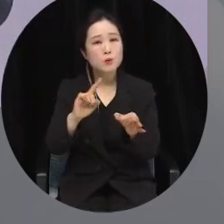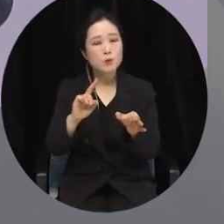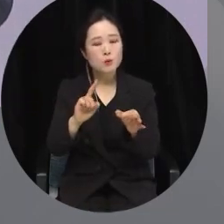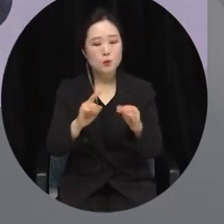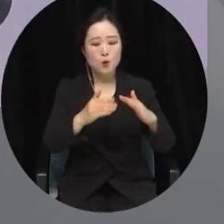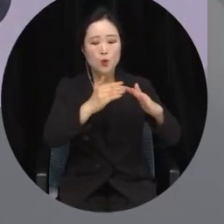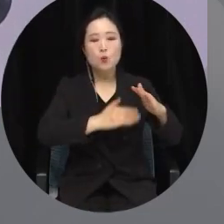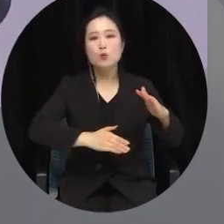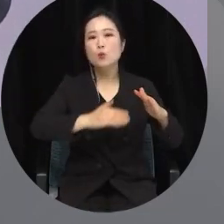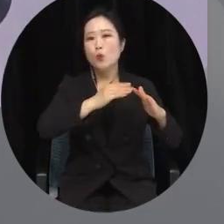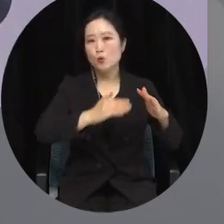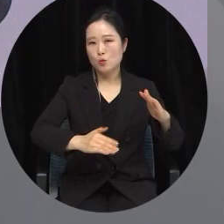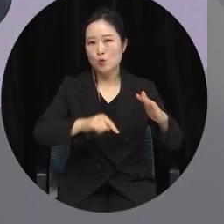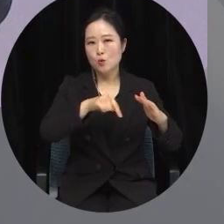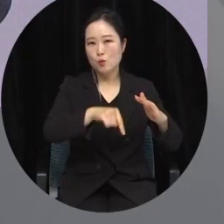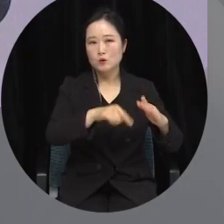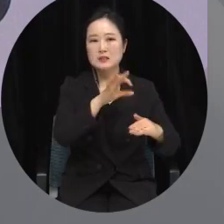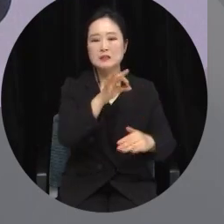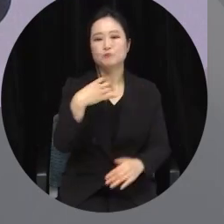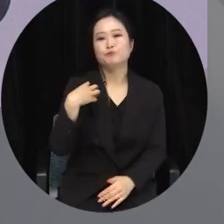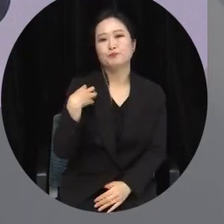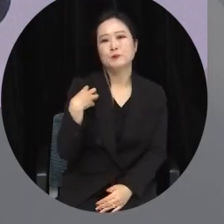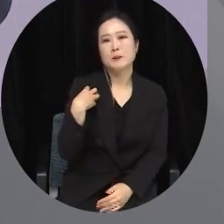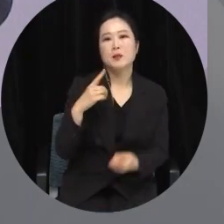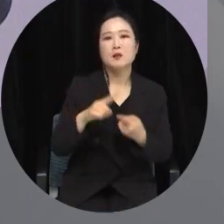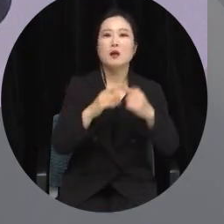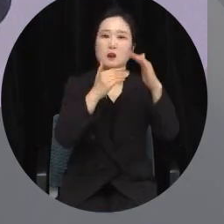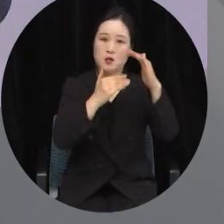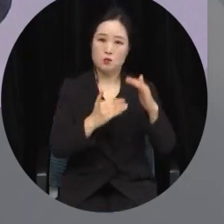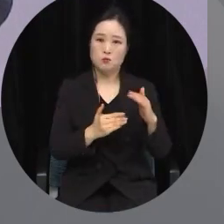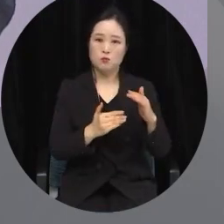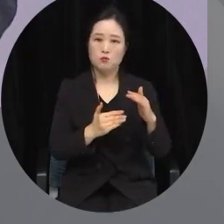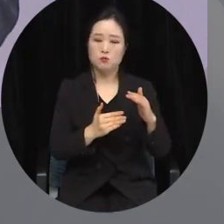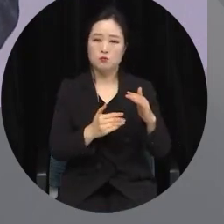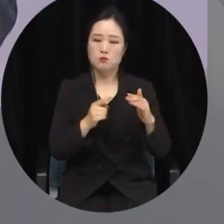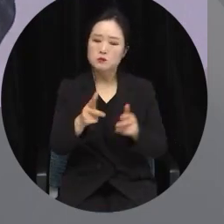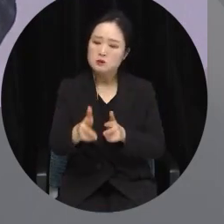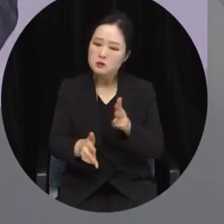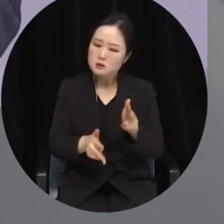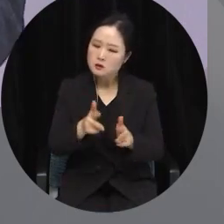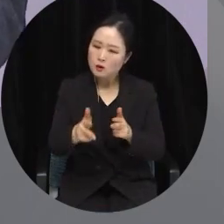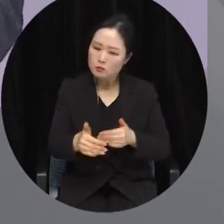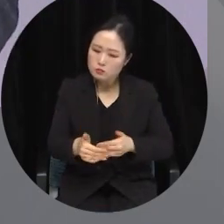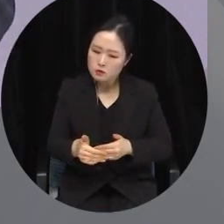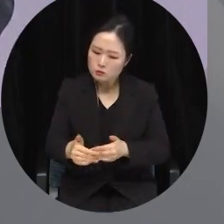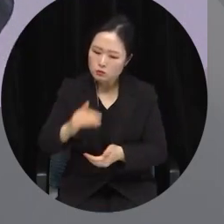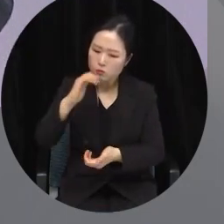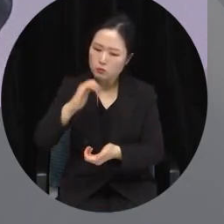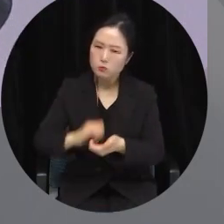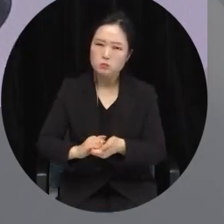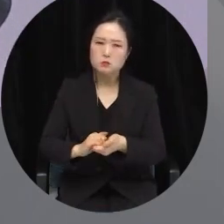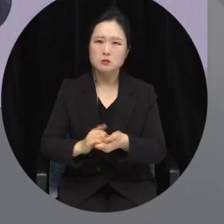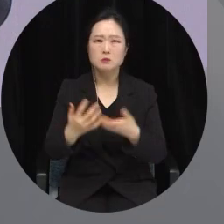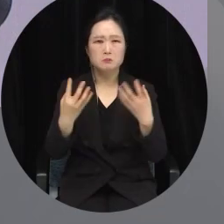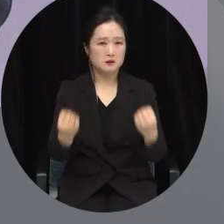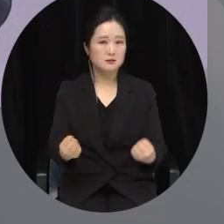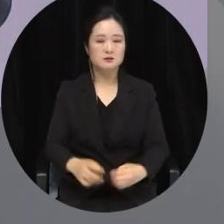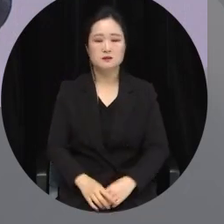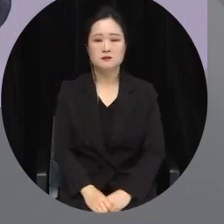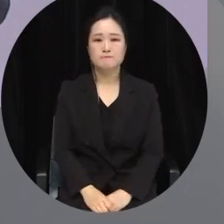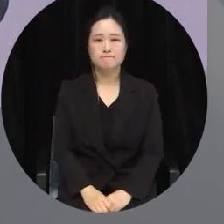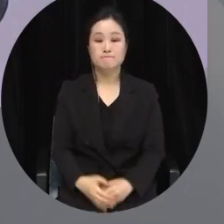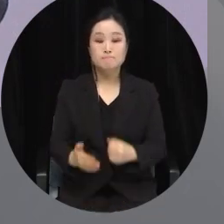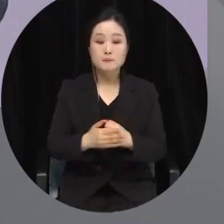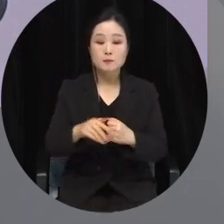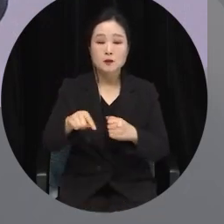하나지, 그것조차도 이 사업 자체를 추진하는 데는 매우 제약이 많다, 이런 말씀을 드리겠고요. 그래서